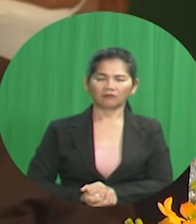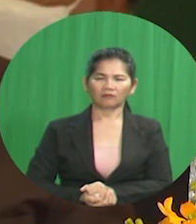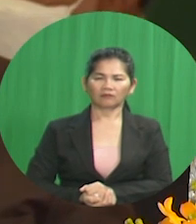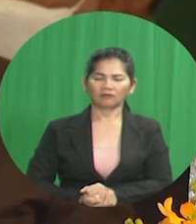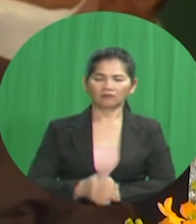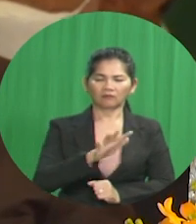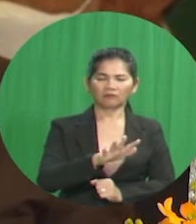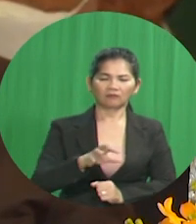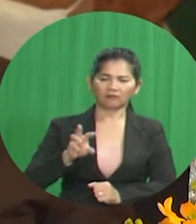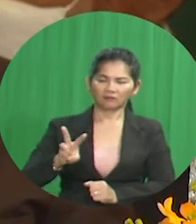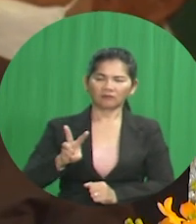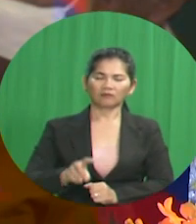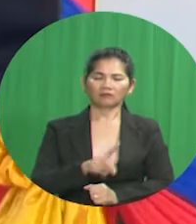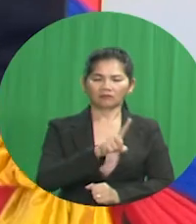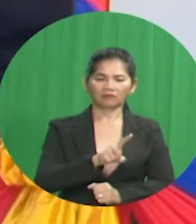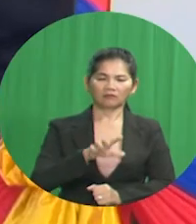153គ្រឿង